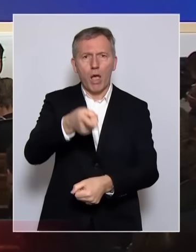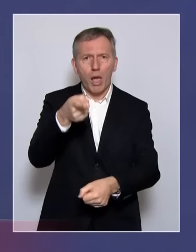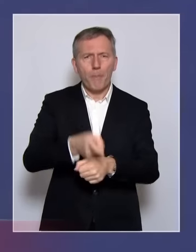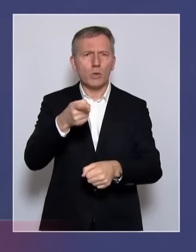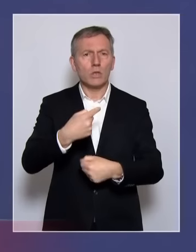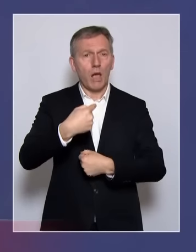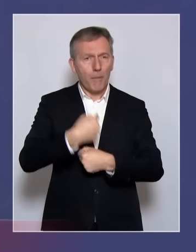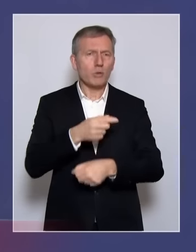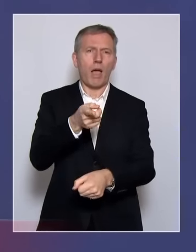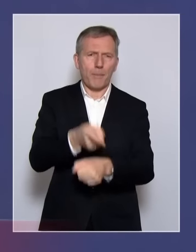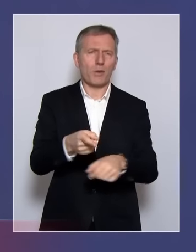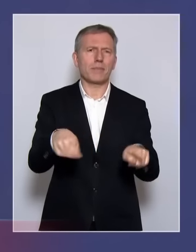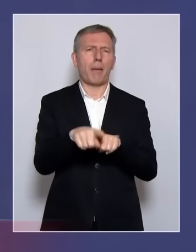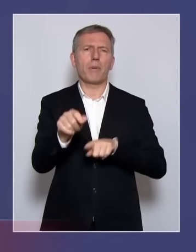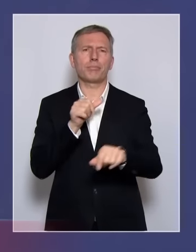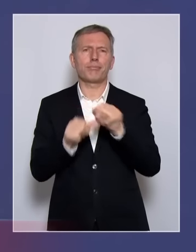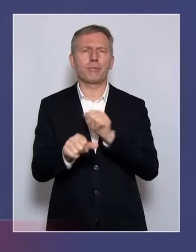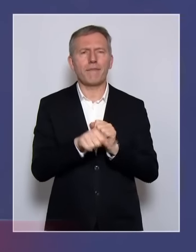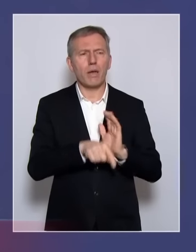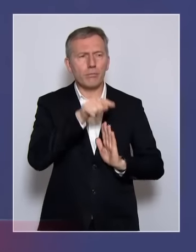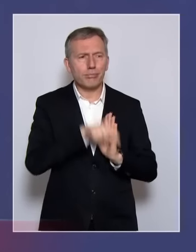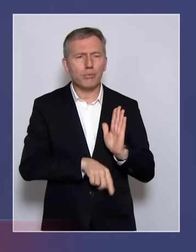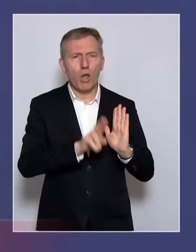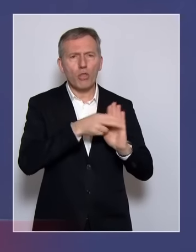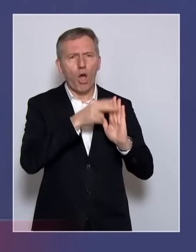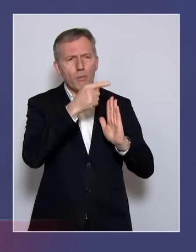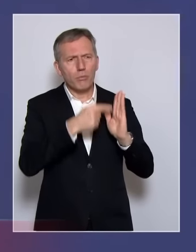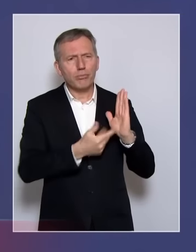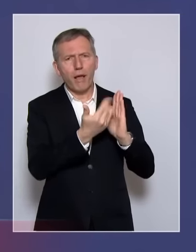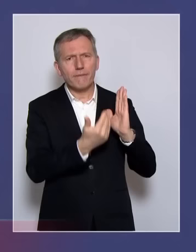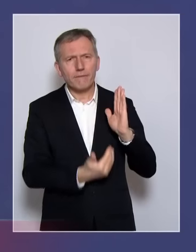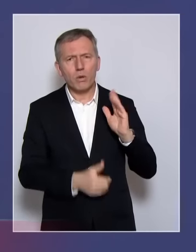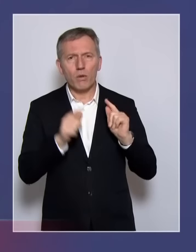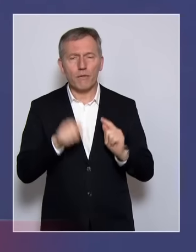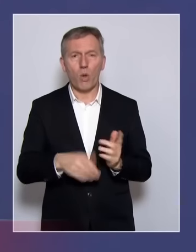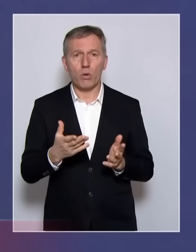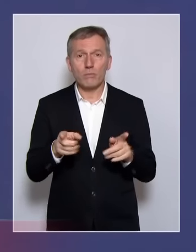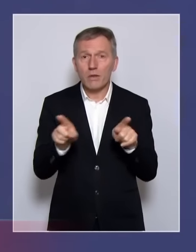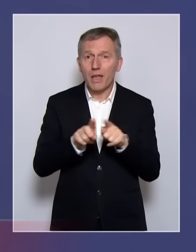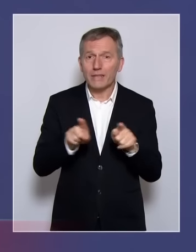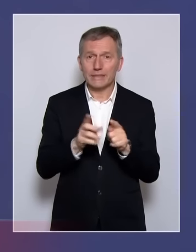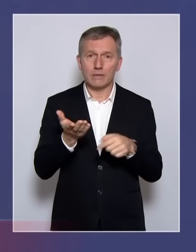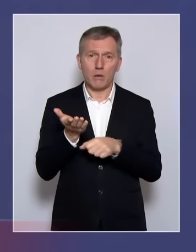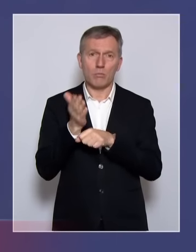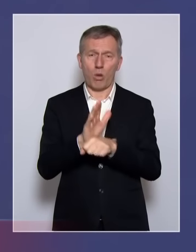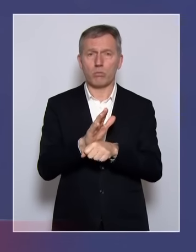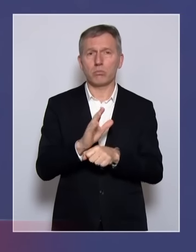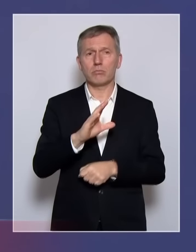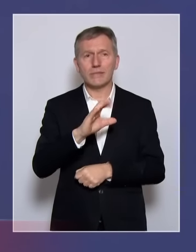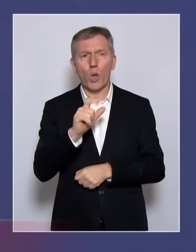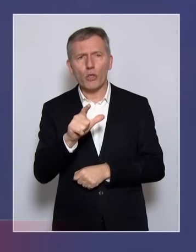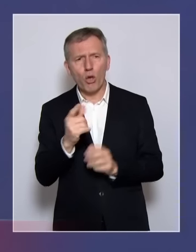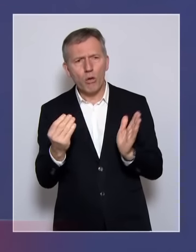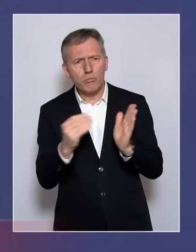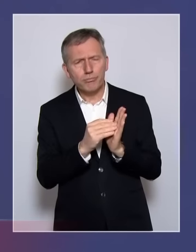mesures miroirs dans les nouvelles normes européennes et passer en revue les normes existantes. Nous devons, ce faisant aussi, afficher l'empreinte carbone des produits